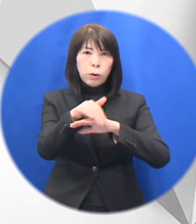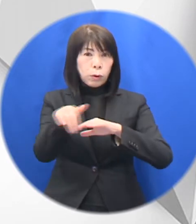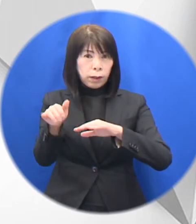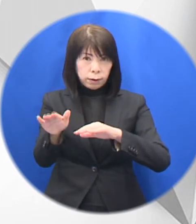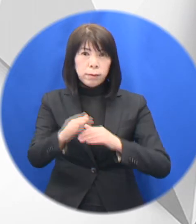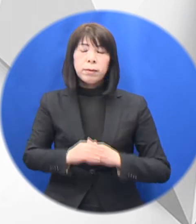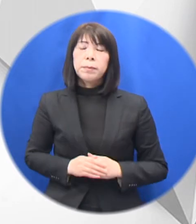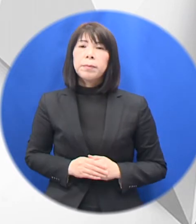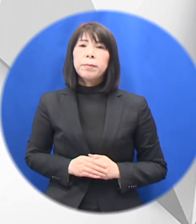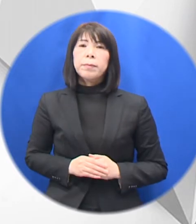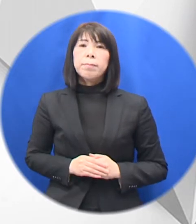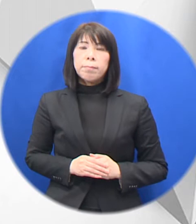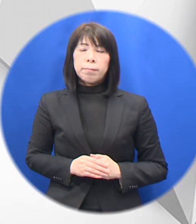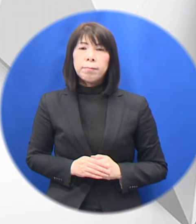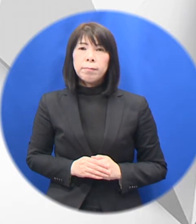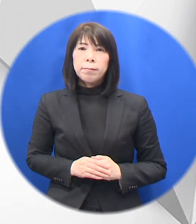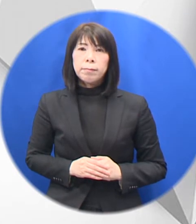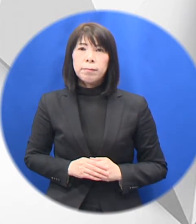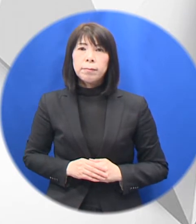でございます。